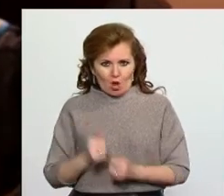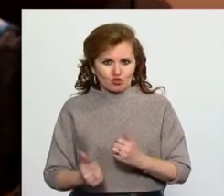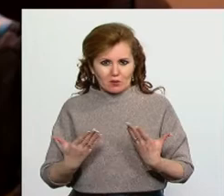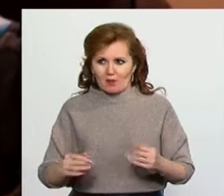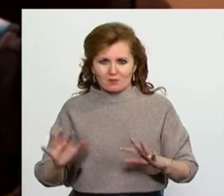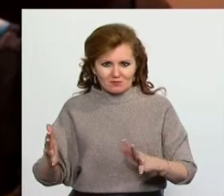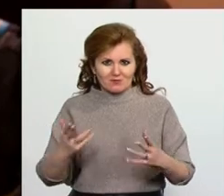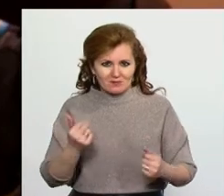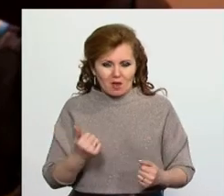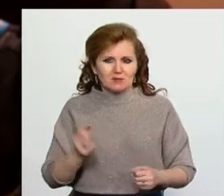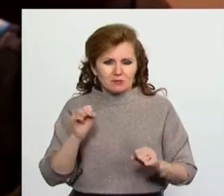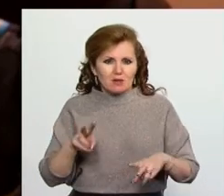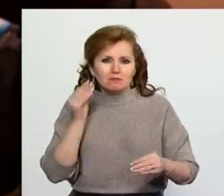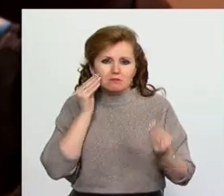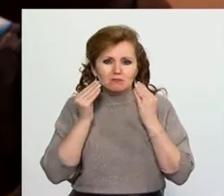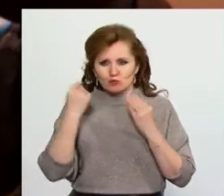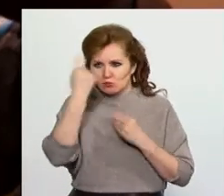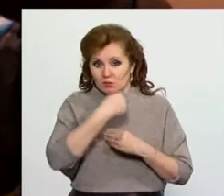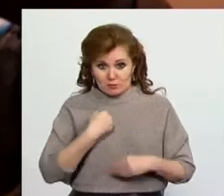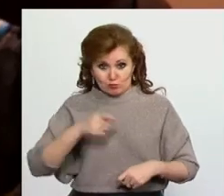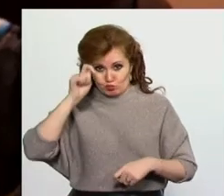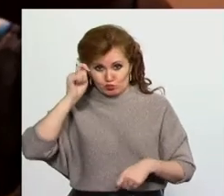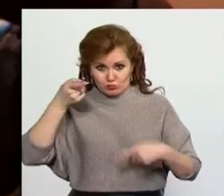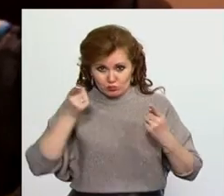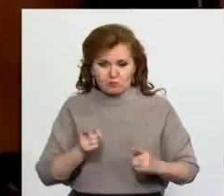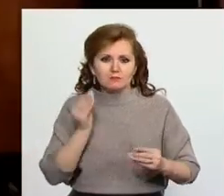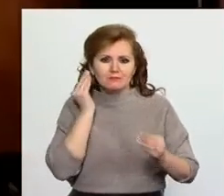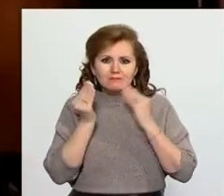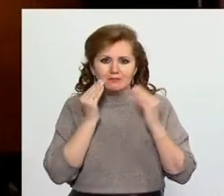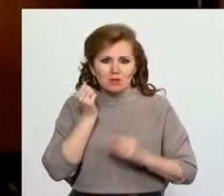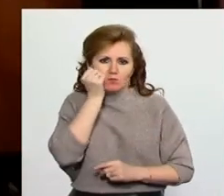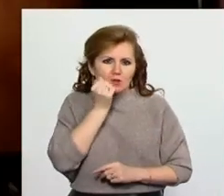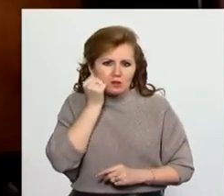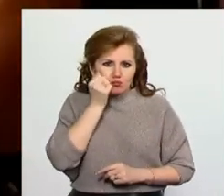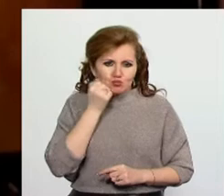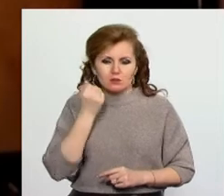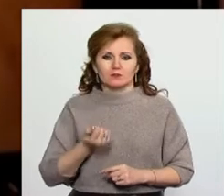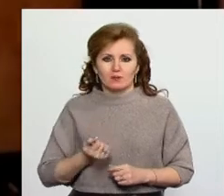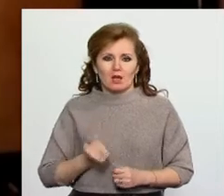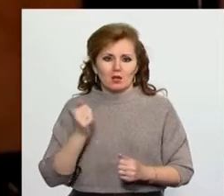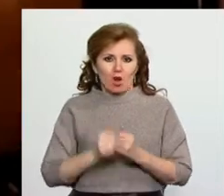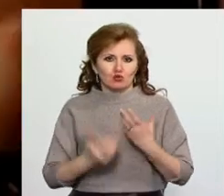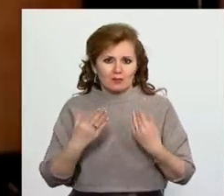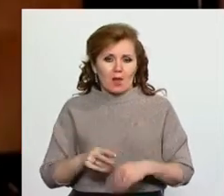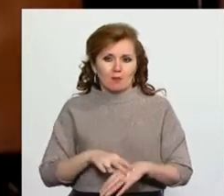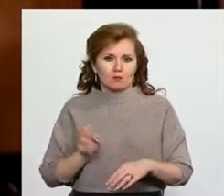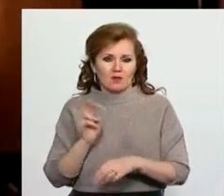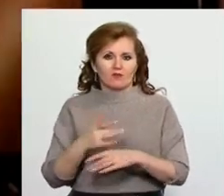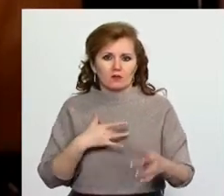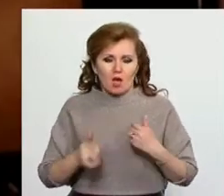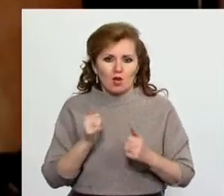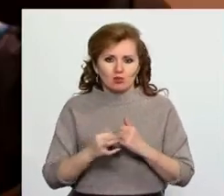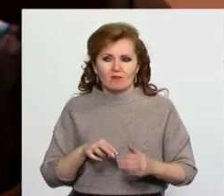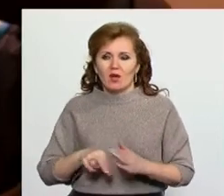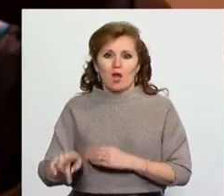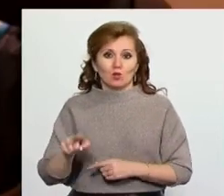день? Ну, я думаю, что это достаточно редко используют. Каждый день полицейский приходил в театр. И каждый раз выходил